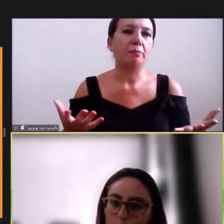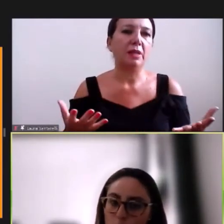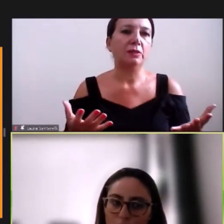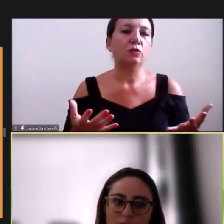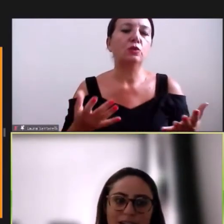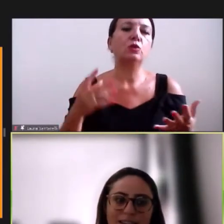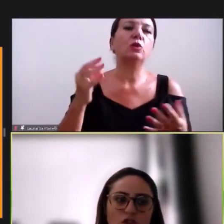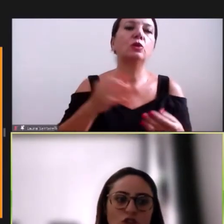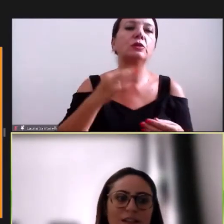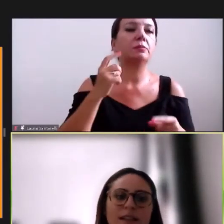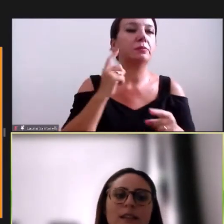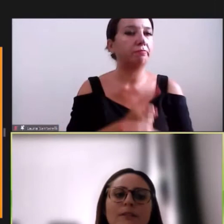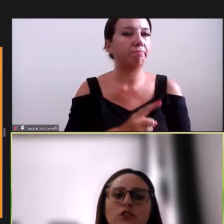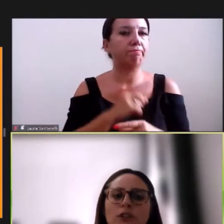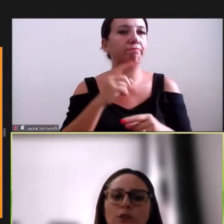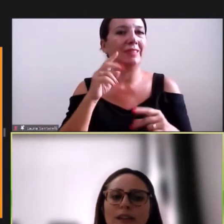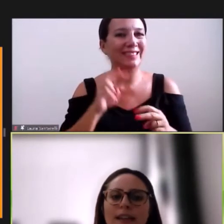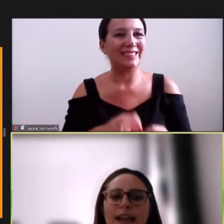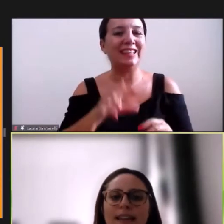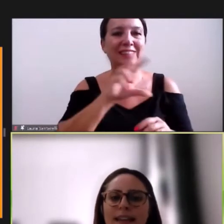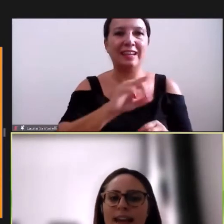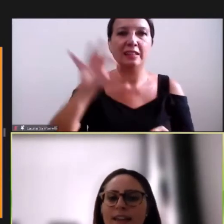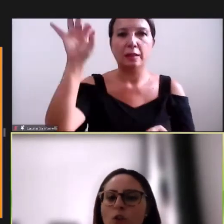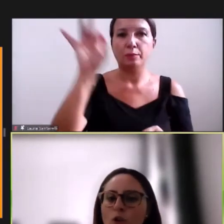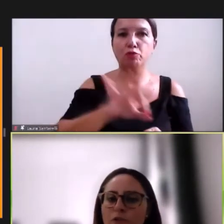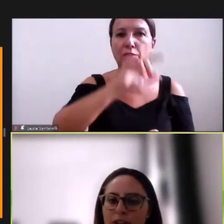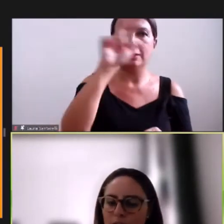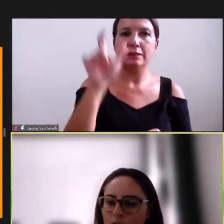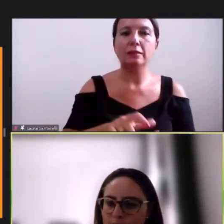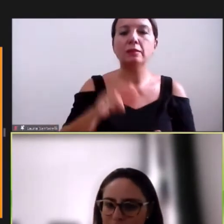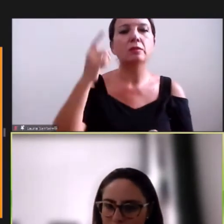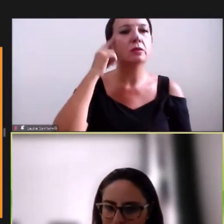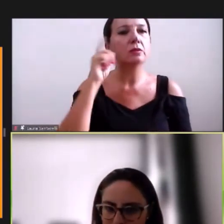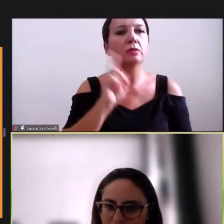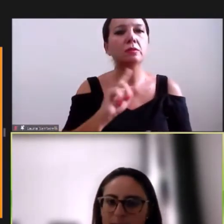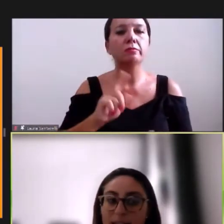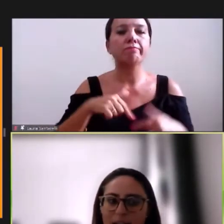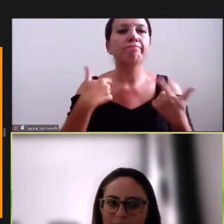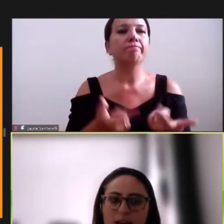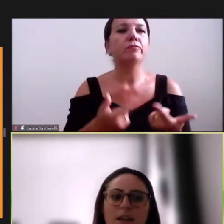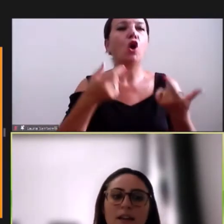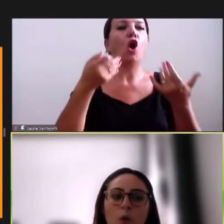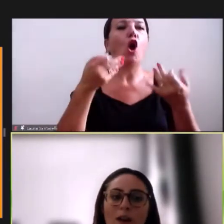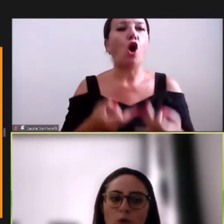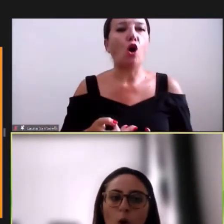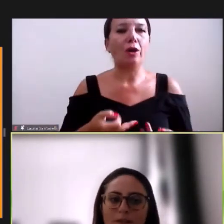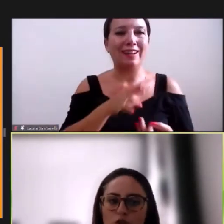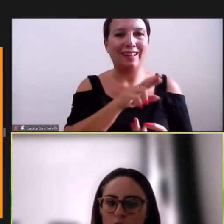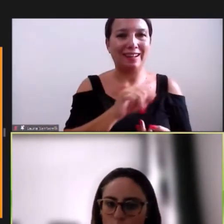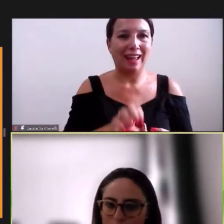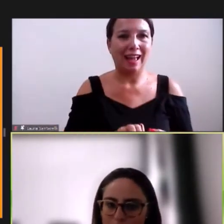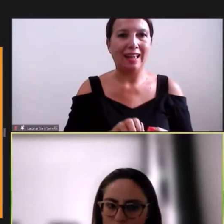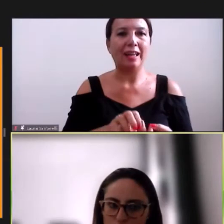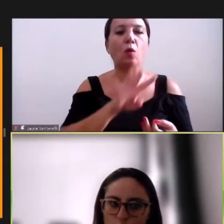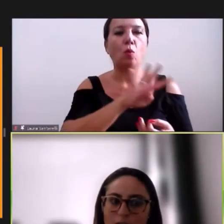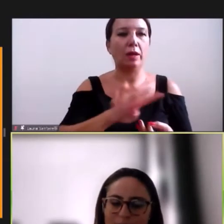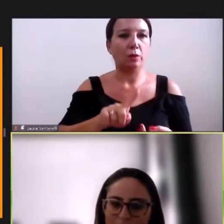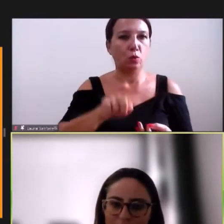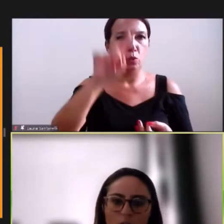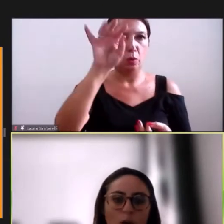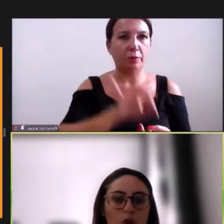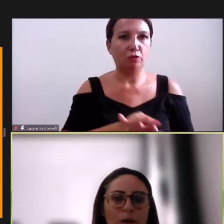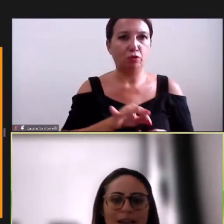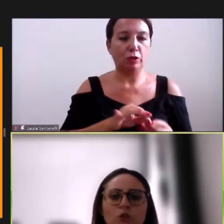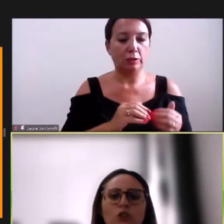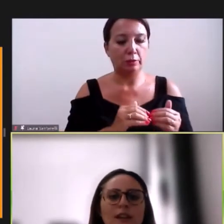sempre secondo appunto la nostra indagine, il 30% degli italiani dichiara di non conferire correttamente i RAE, il 41%, quindi la percentuale